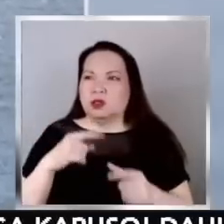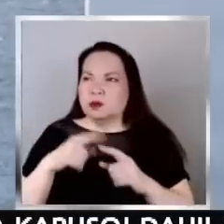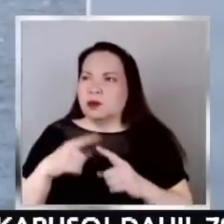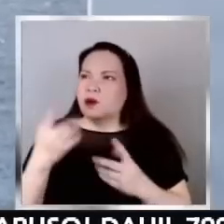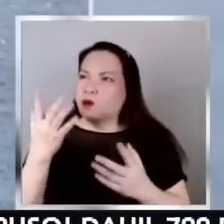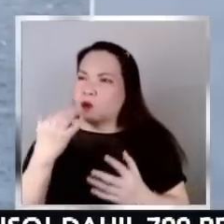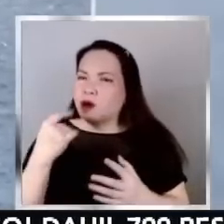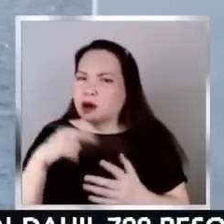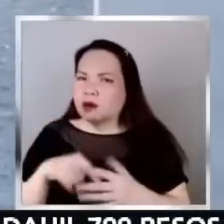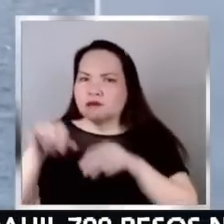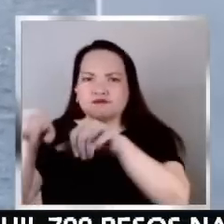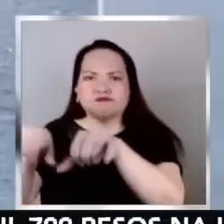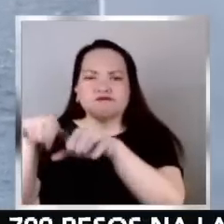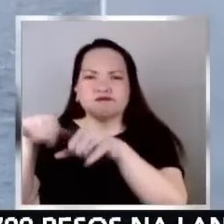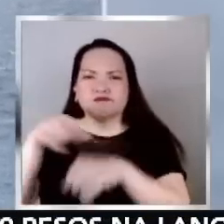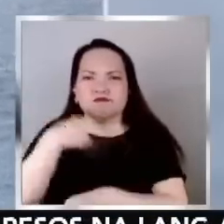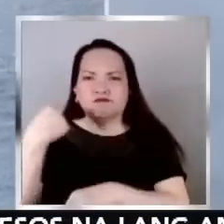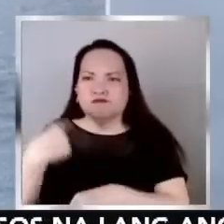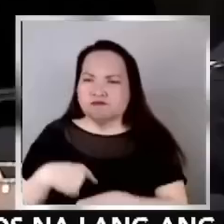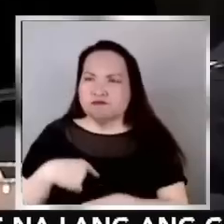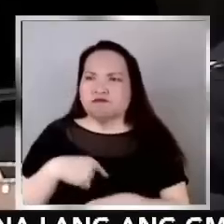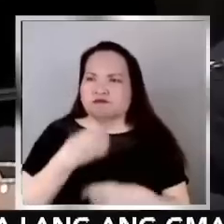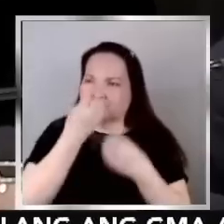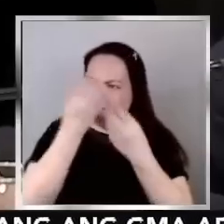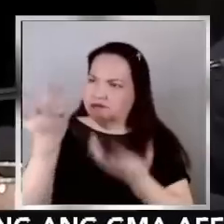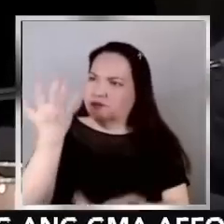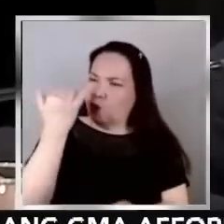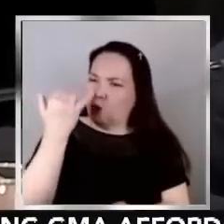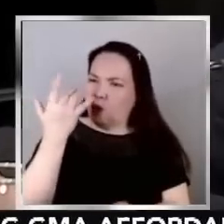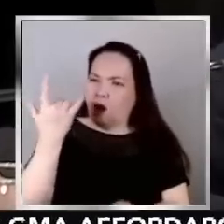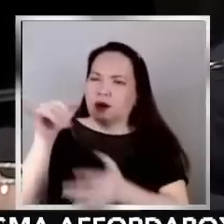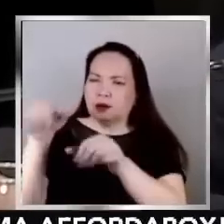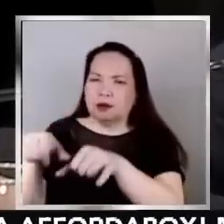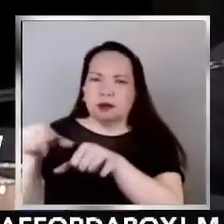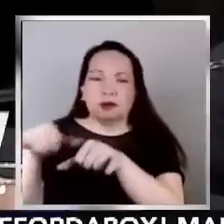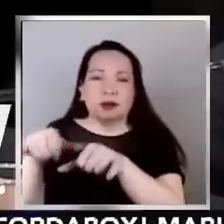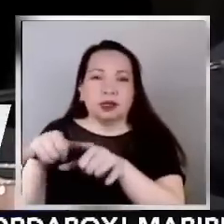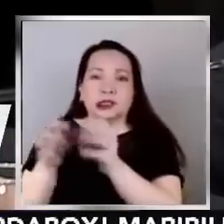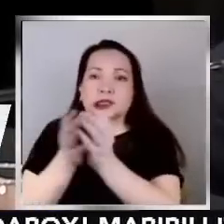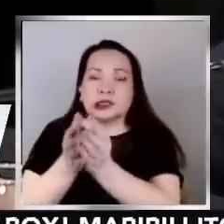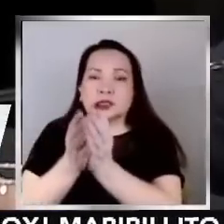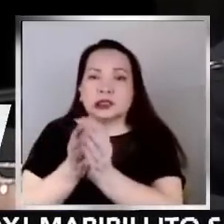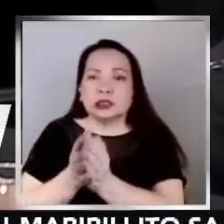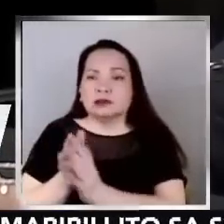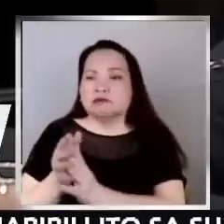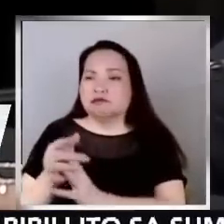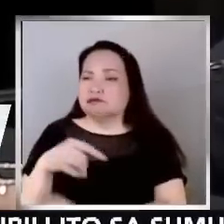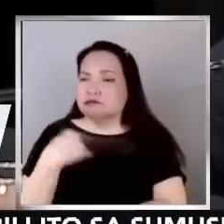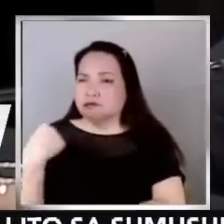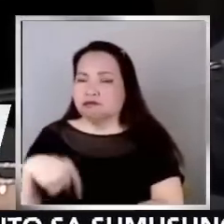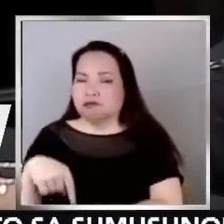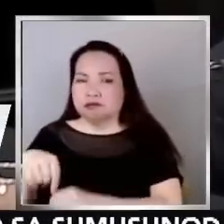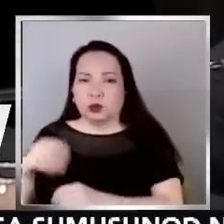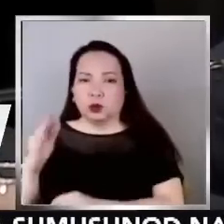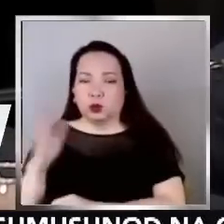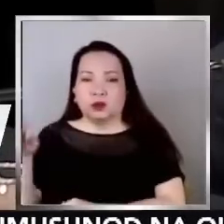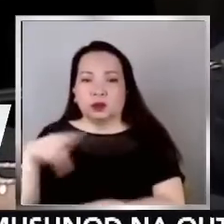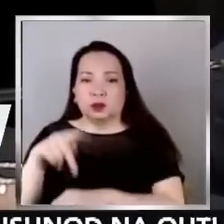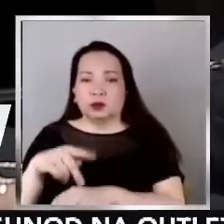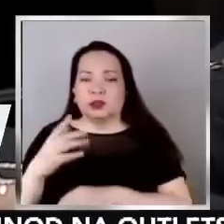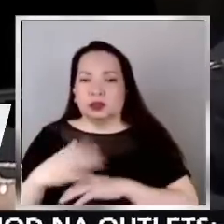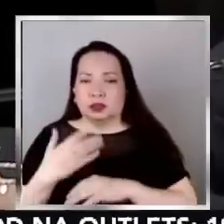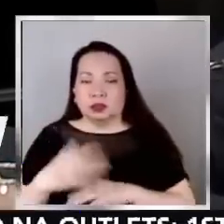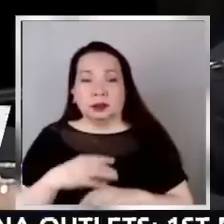ng mga barko ng China sa West Philippine Sea. Sabi naman ni Sun, anumang pagkakaiba ng dalawang bansa,